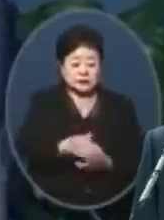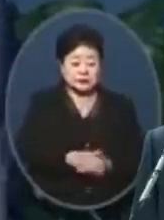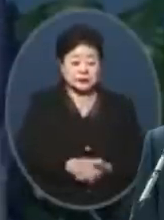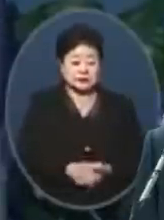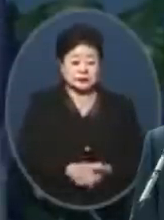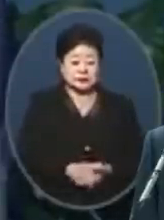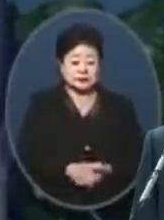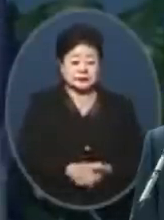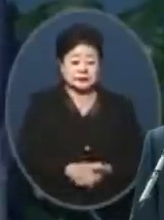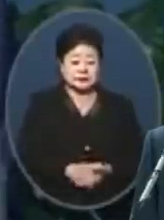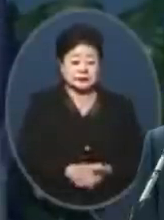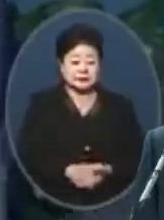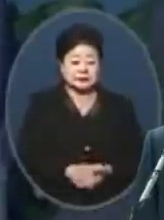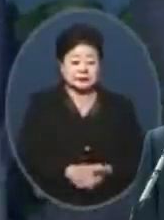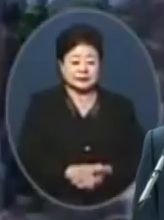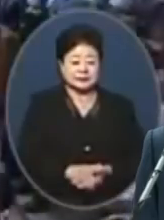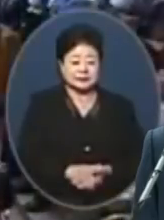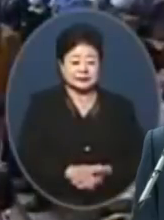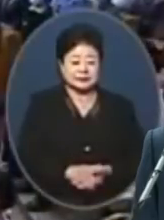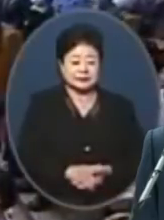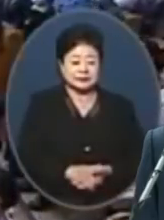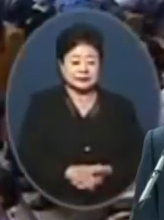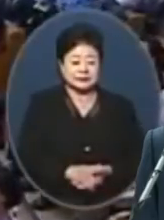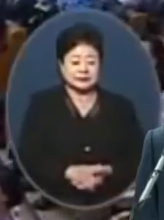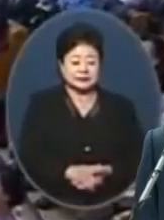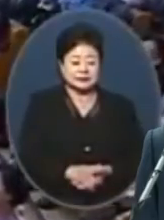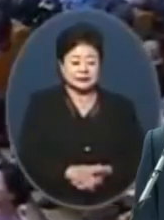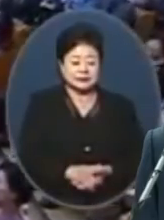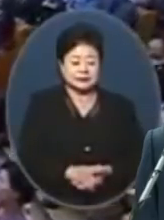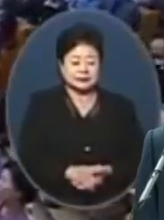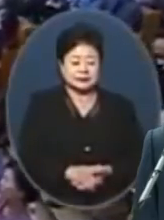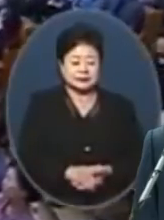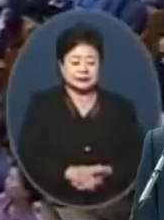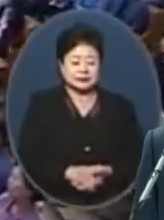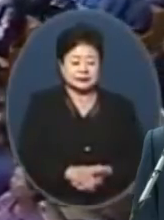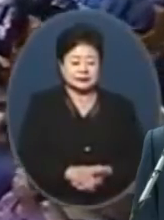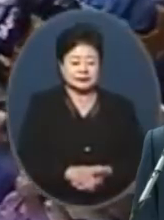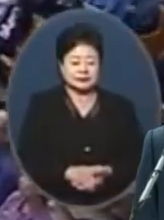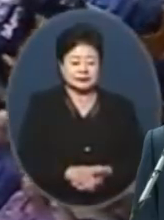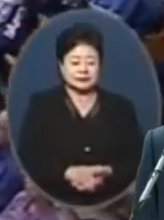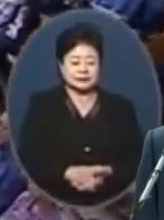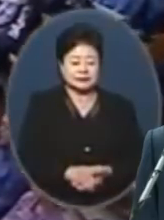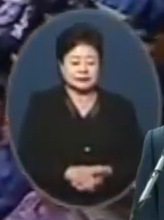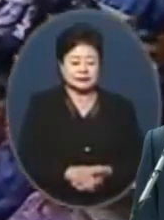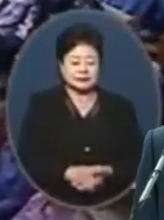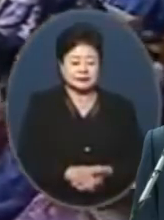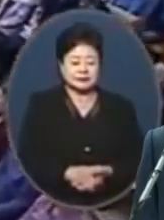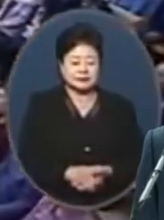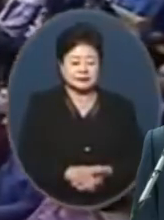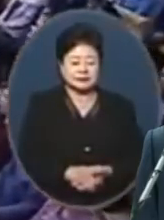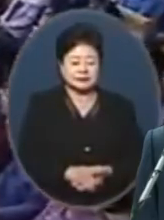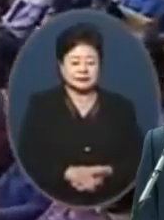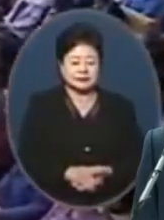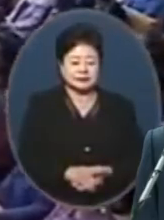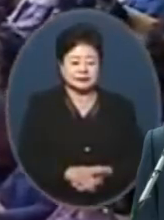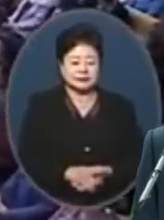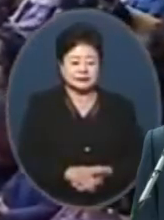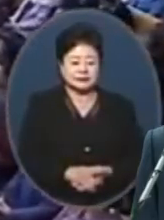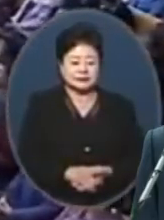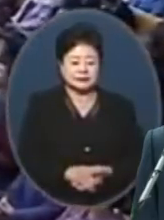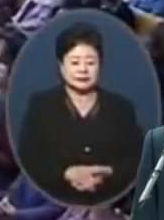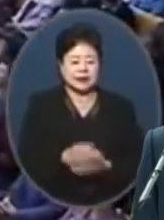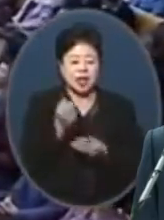나왔습니다. So one day, the father told Jacob told Joseph, "Bring something to eat for your brothers into the field."